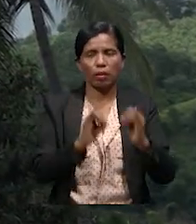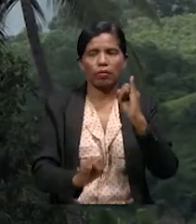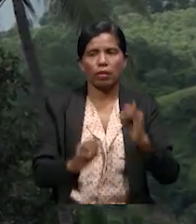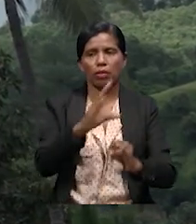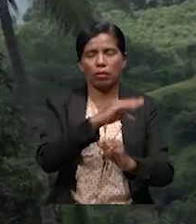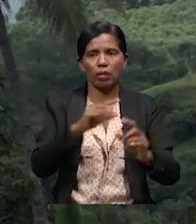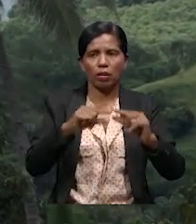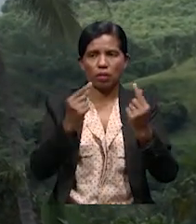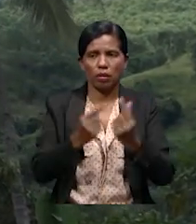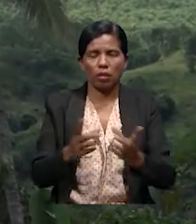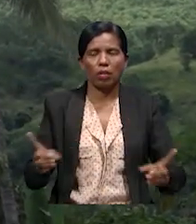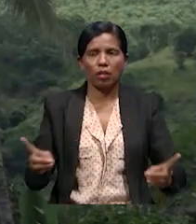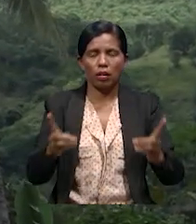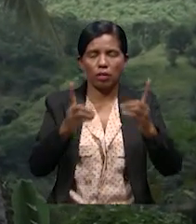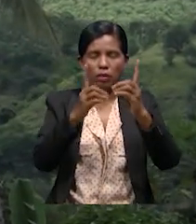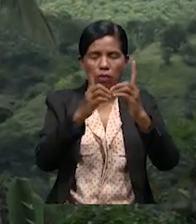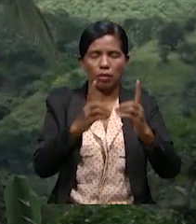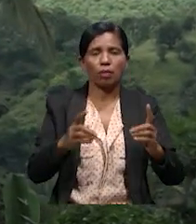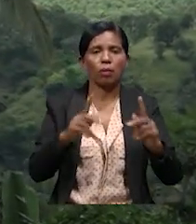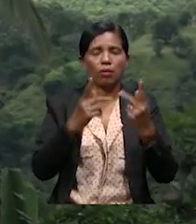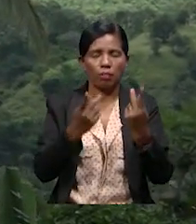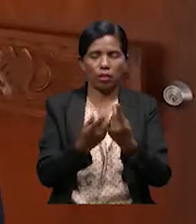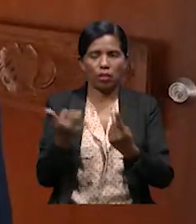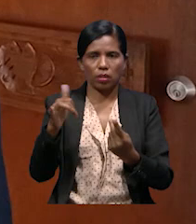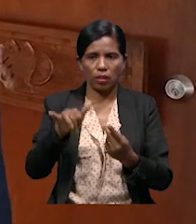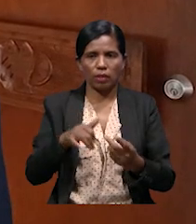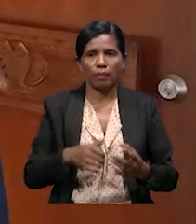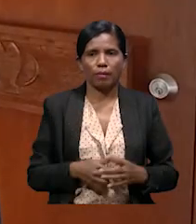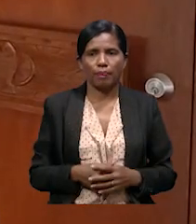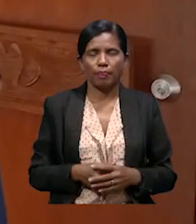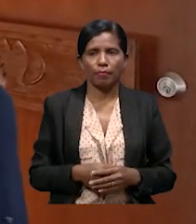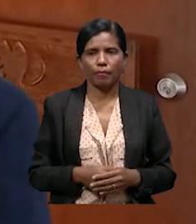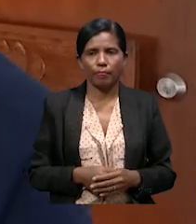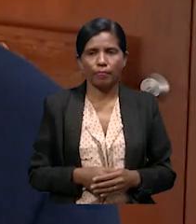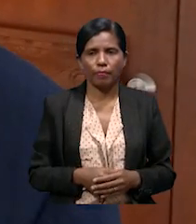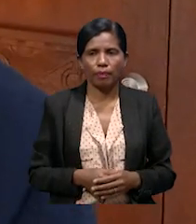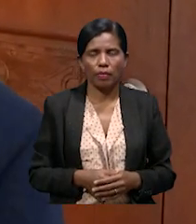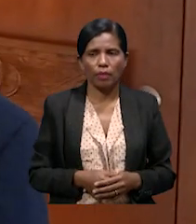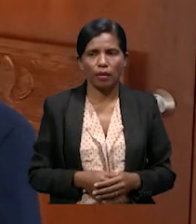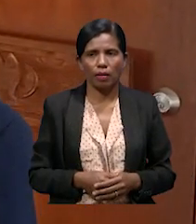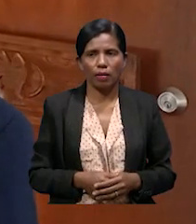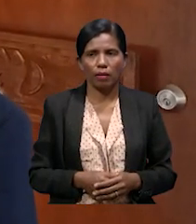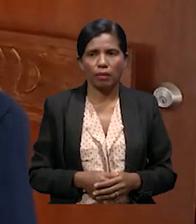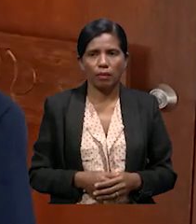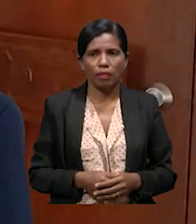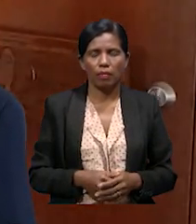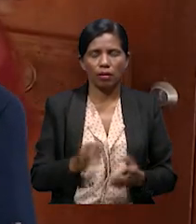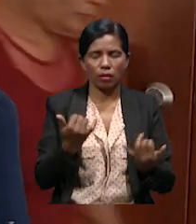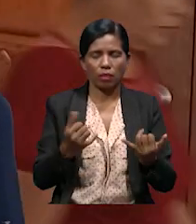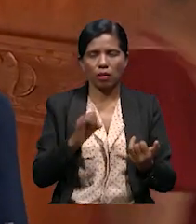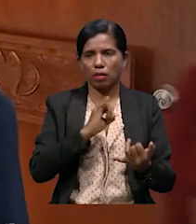grupu hasur operador telekomunikasaun sira. Mas, ini saya hatu to aku sidak ketam